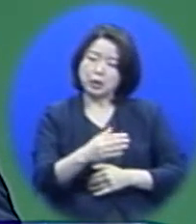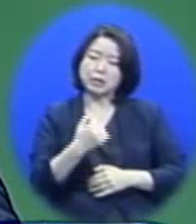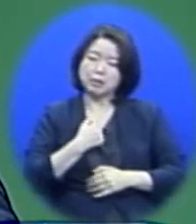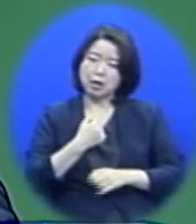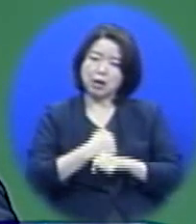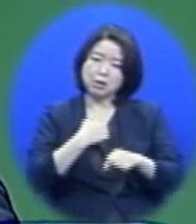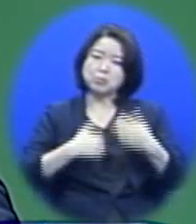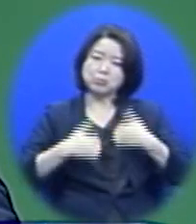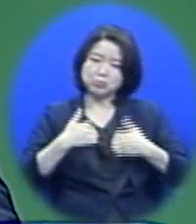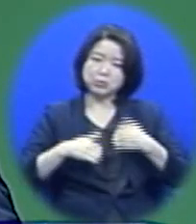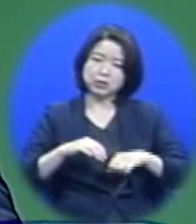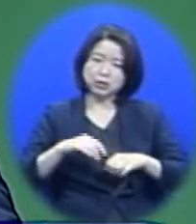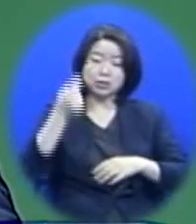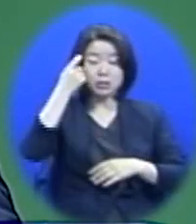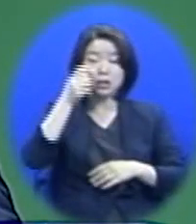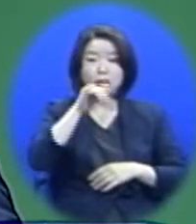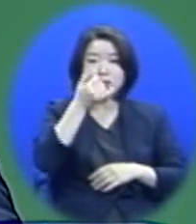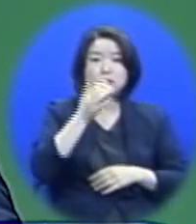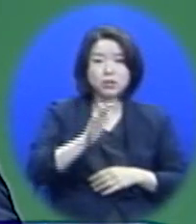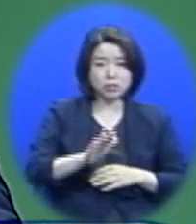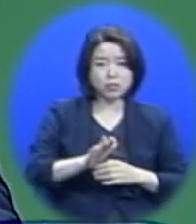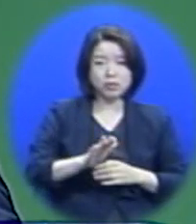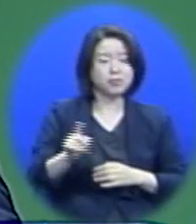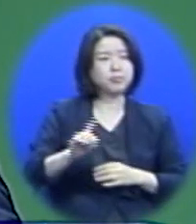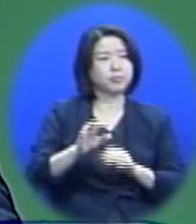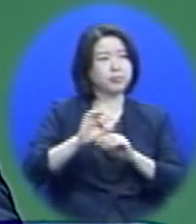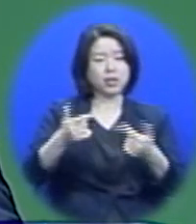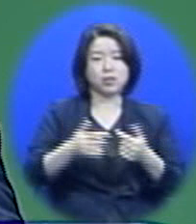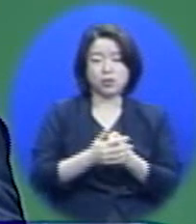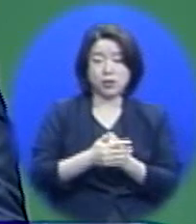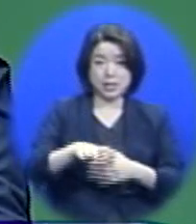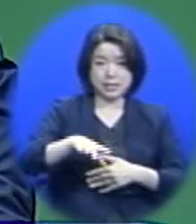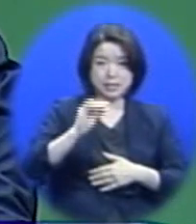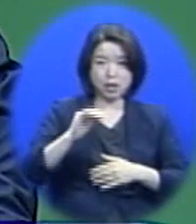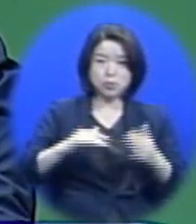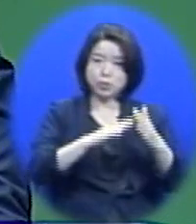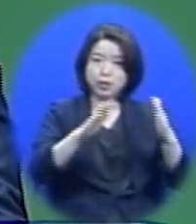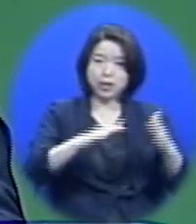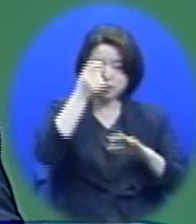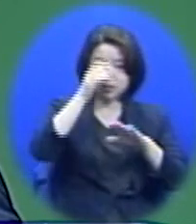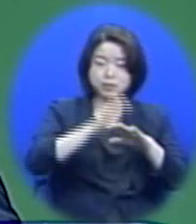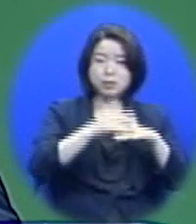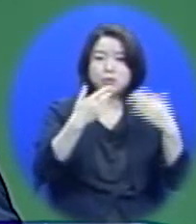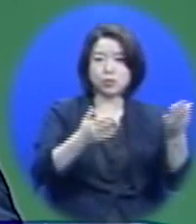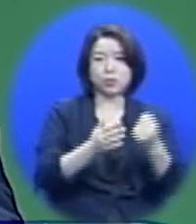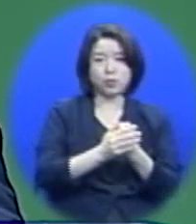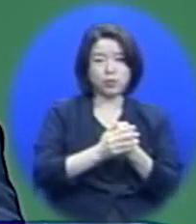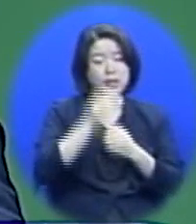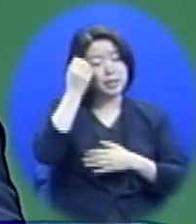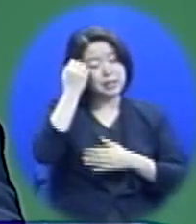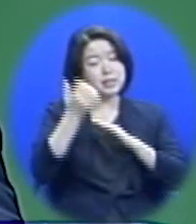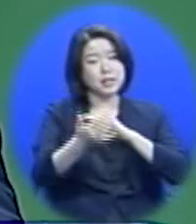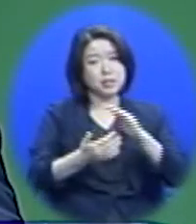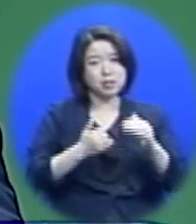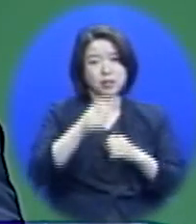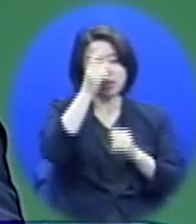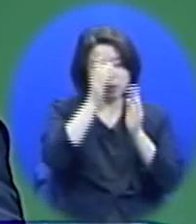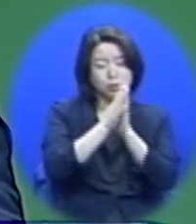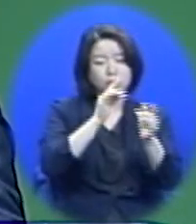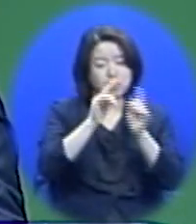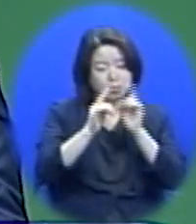많았습니다. 처음으로 가정예배 시작했습니다. 자기 전에 기도하고 성경 읽고 신앙서적을 읽기